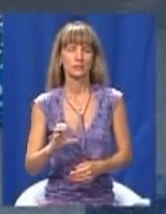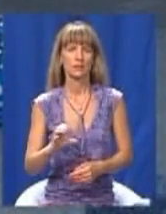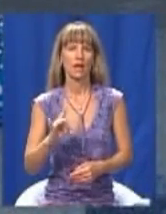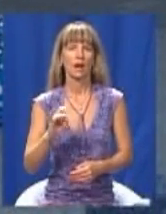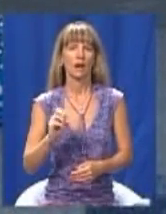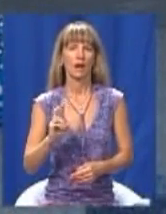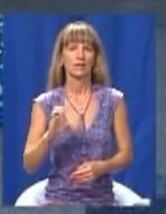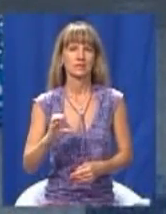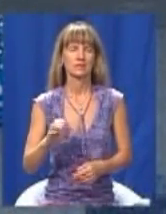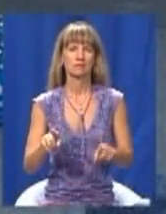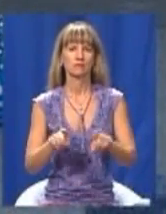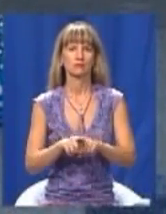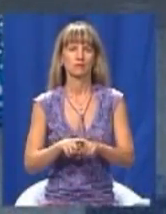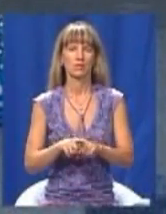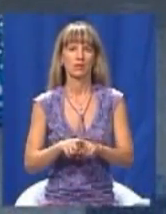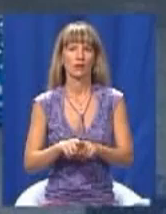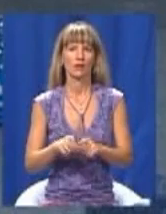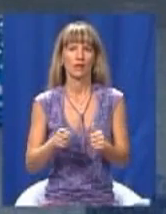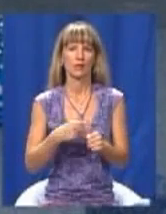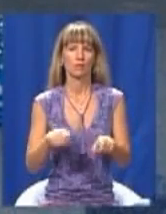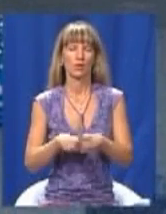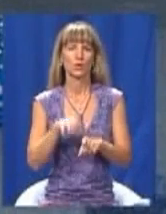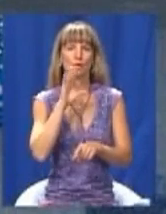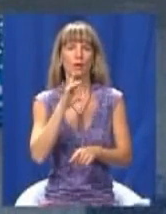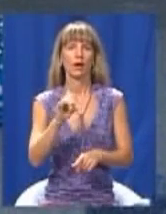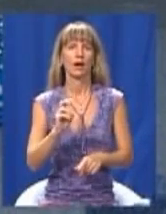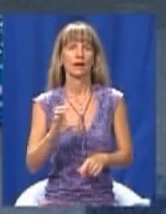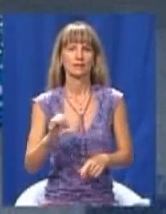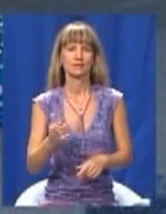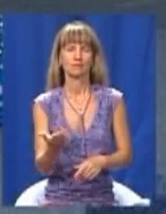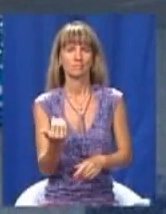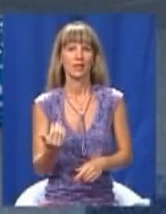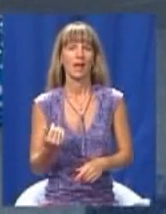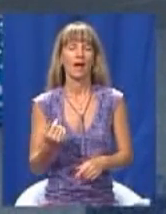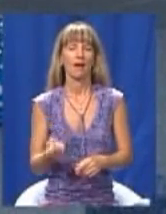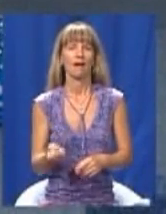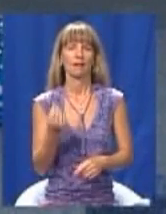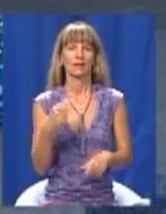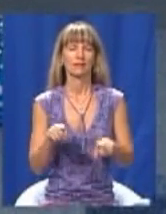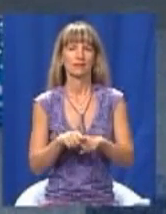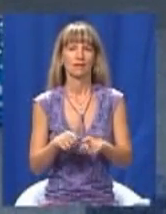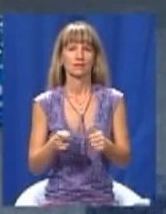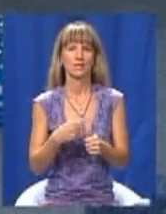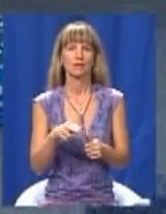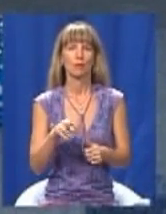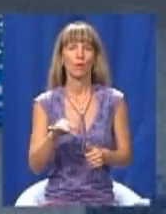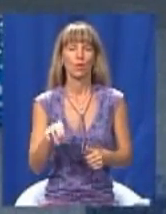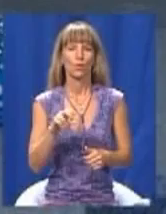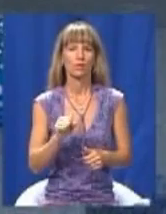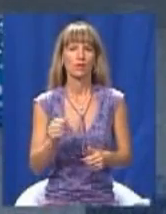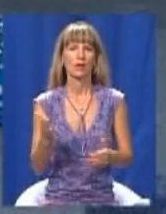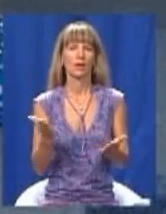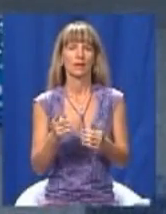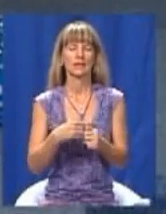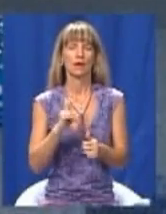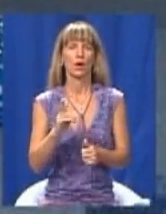рекс, здається, рекс, таке прізвисько, от як собаку, кличеш рекс, рекс, іди сюди. А виявляється, так називається порода, яка має назву корніш